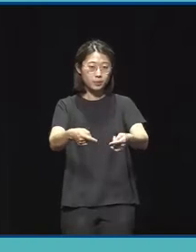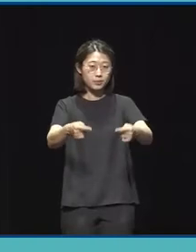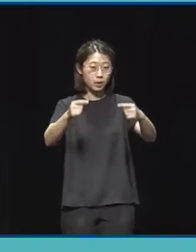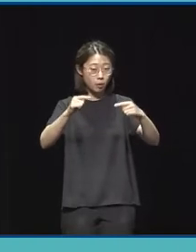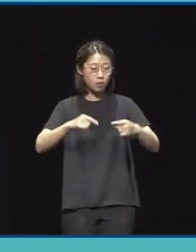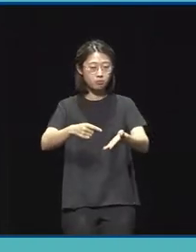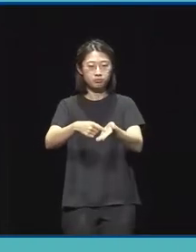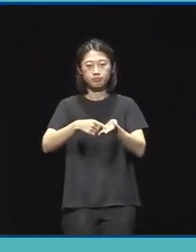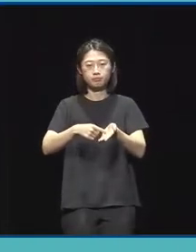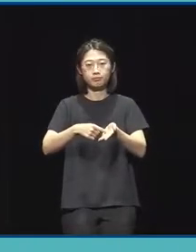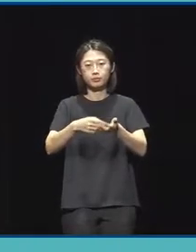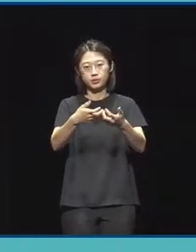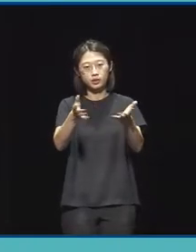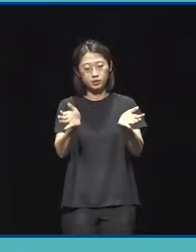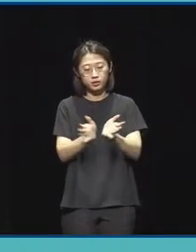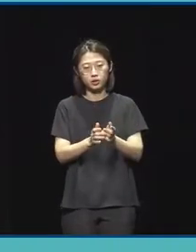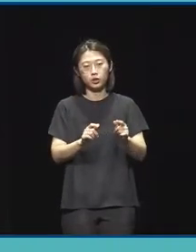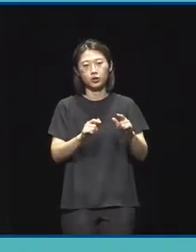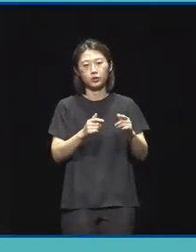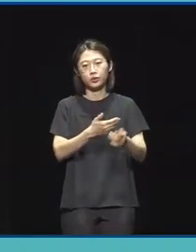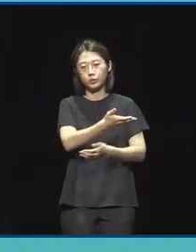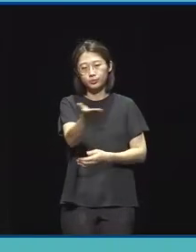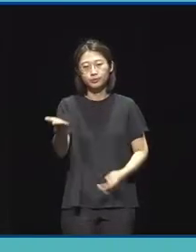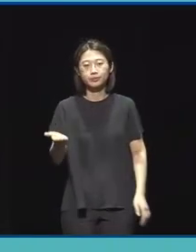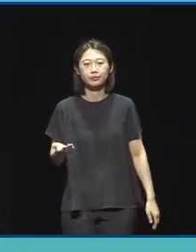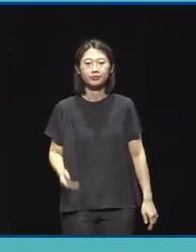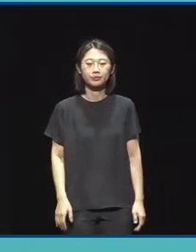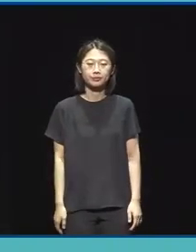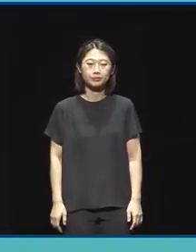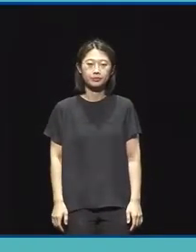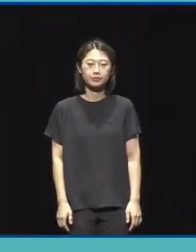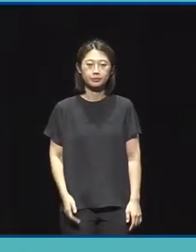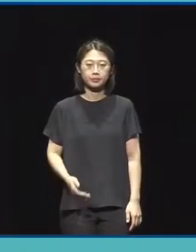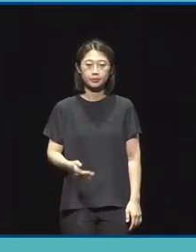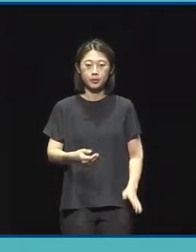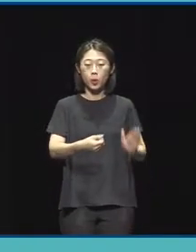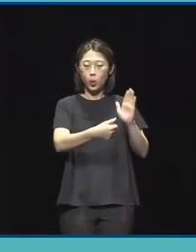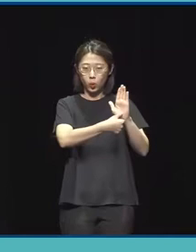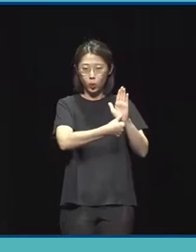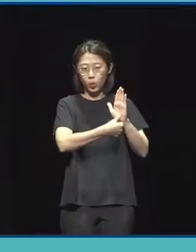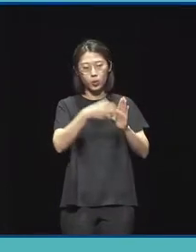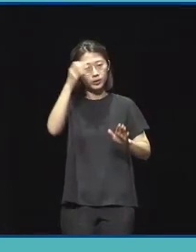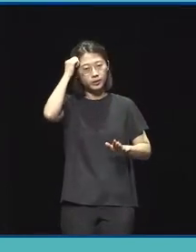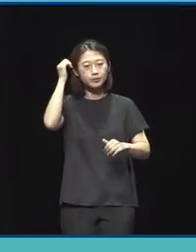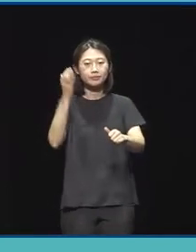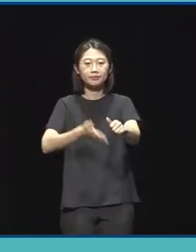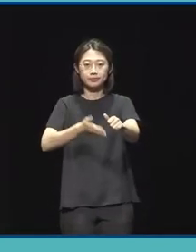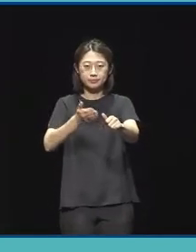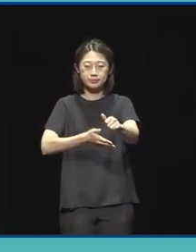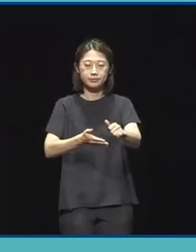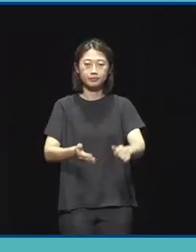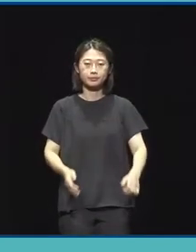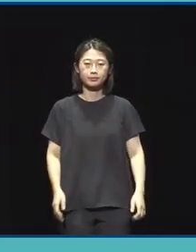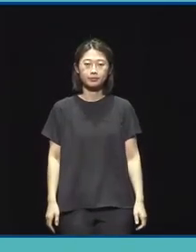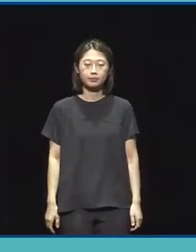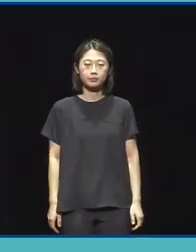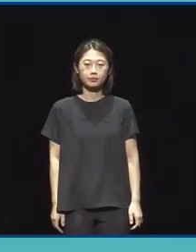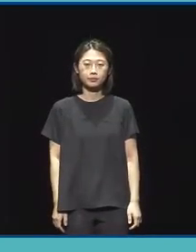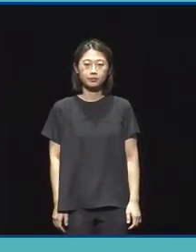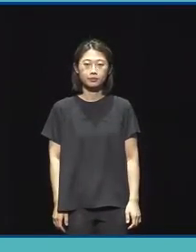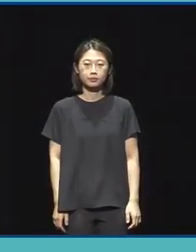되실 단체 분들께서는 미리 일어나는 어떤 로고가 있다는 거 좀 참고로 알고 계시면 좋을 것